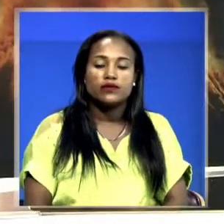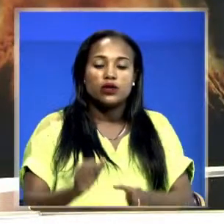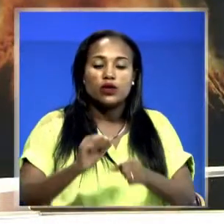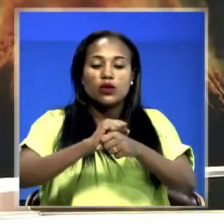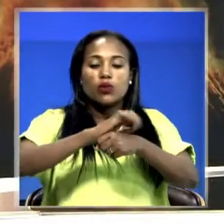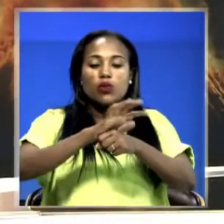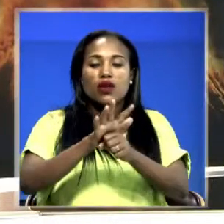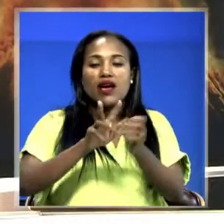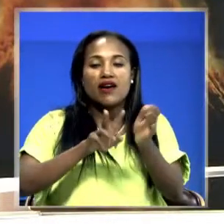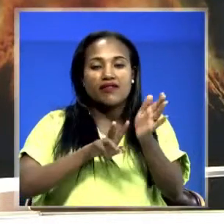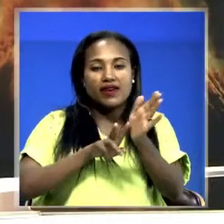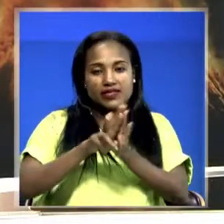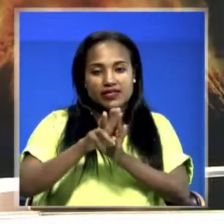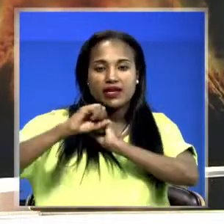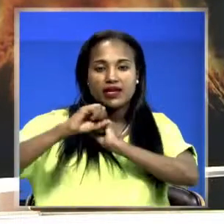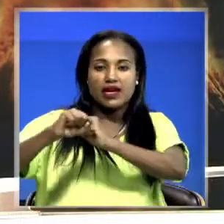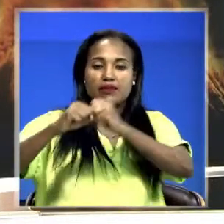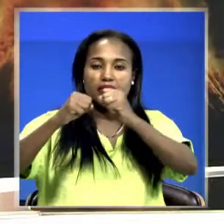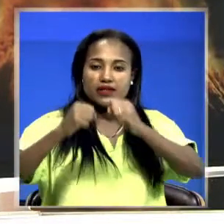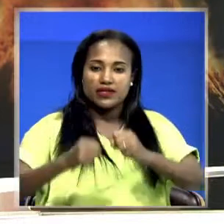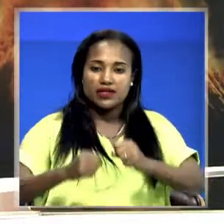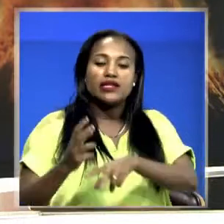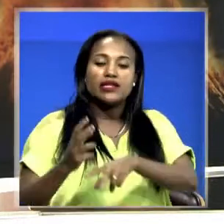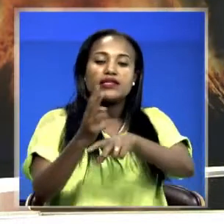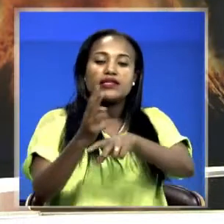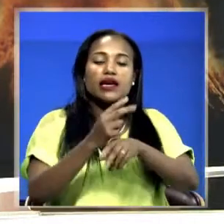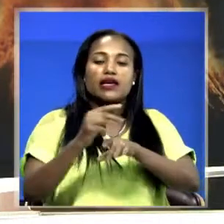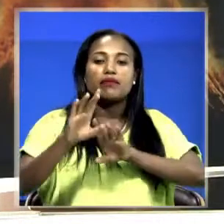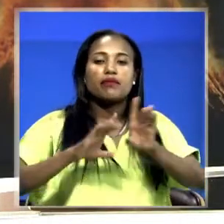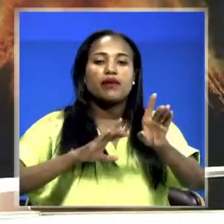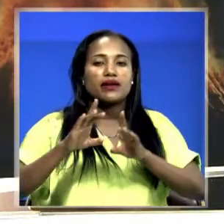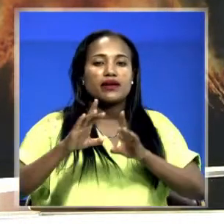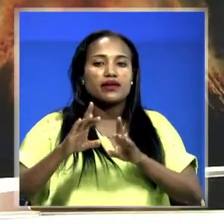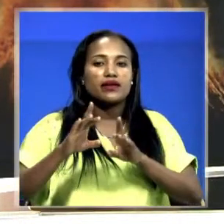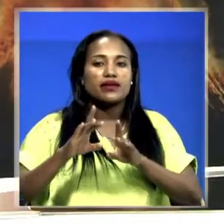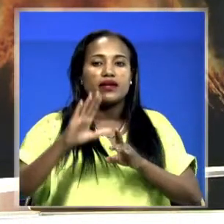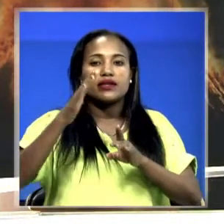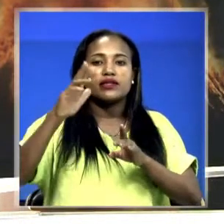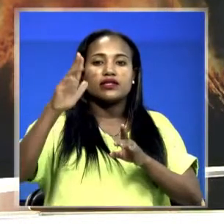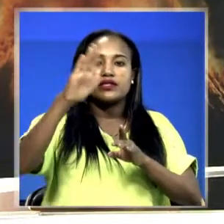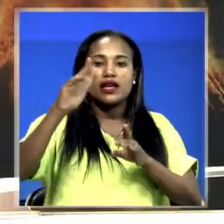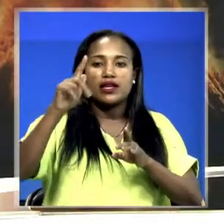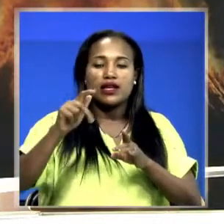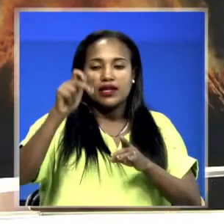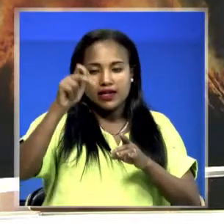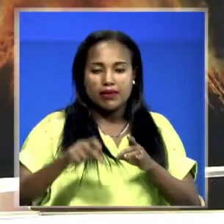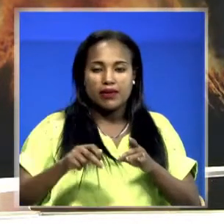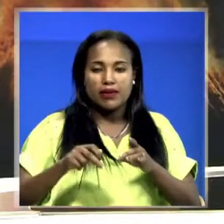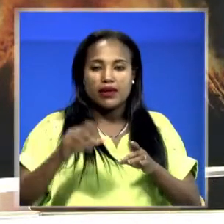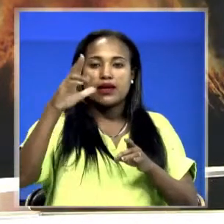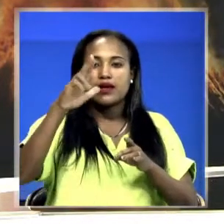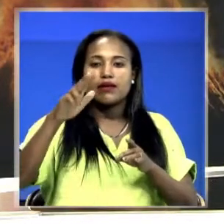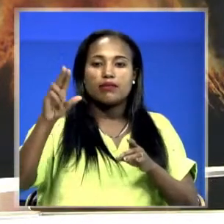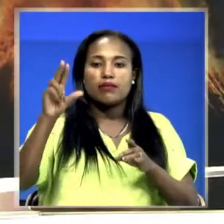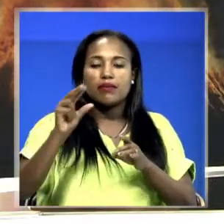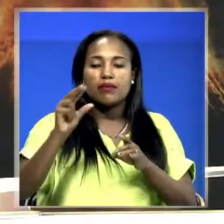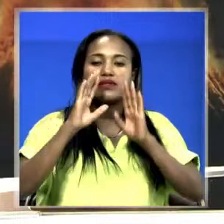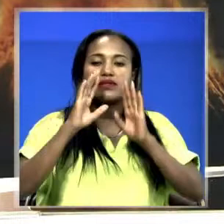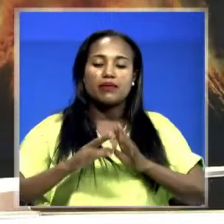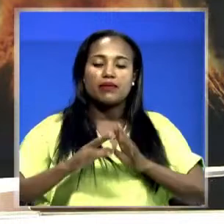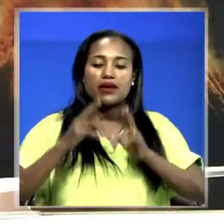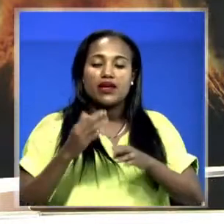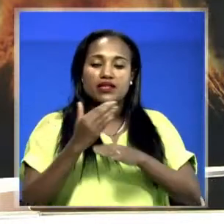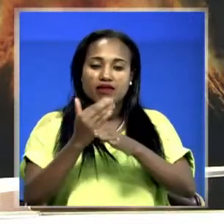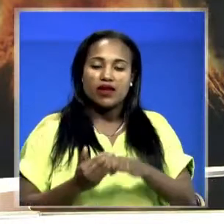የኮሮና ቫይረስ ወረርሽኝን መከላከል የሚያስችል ጥንቃቄ በማድረግ የግሸን ደብረ ከርቤ በዓል በሰላም እንዲከበር አስፈላጊውን